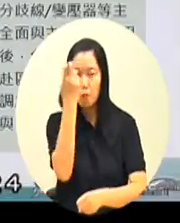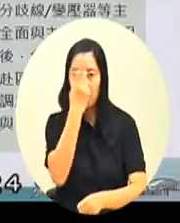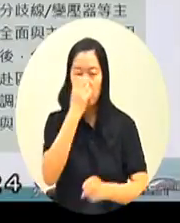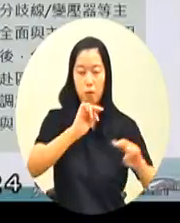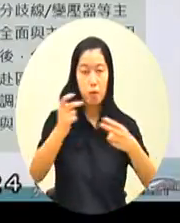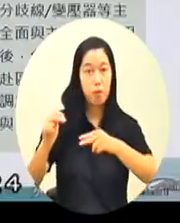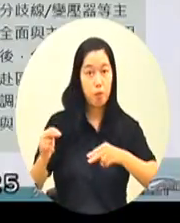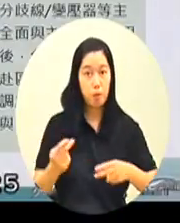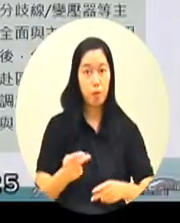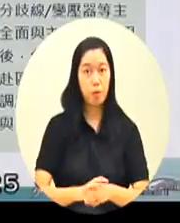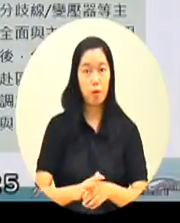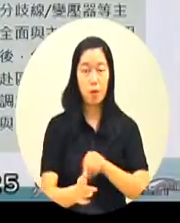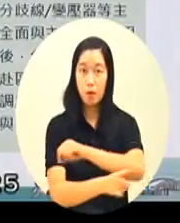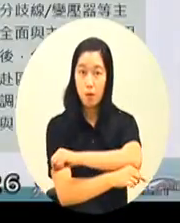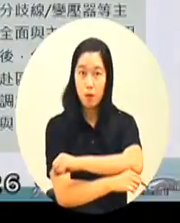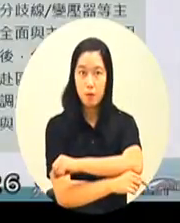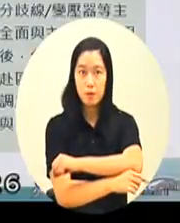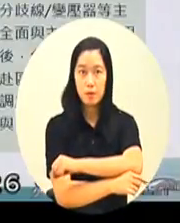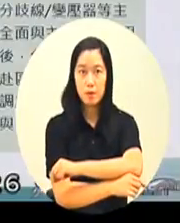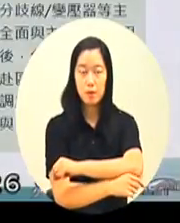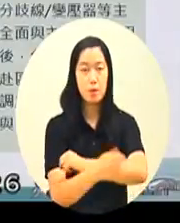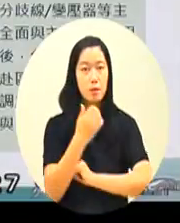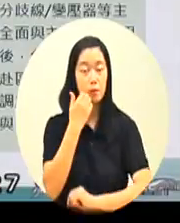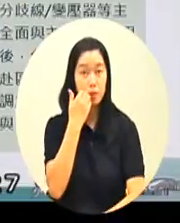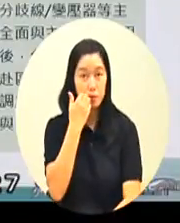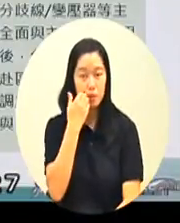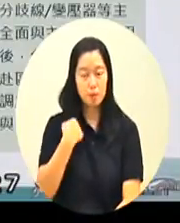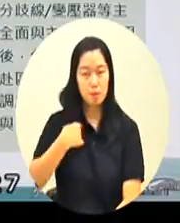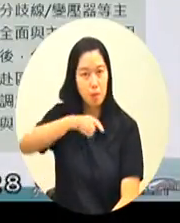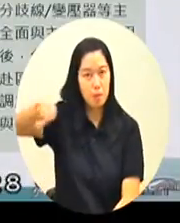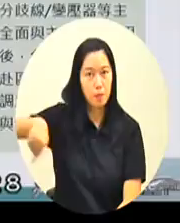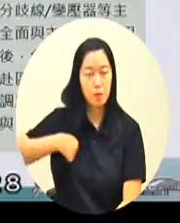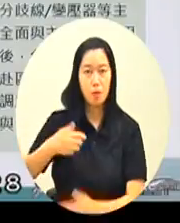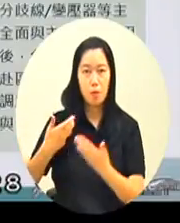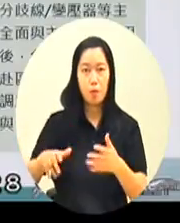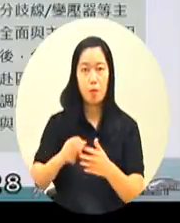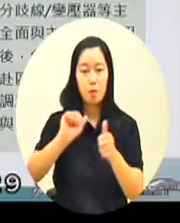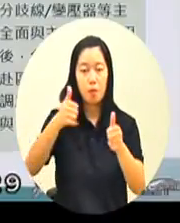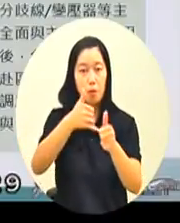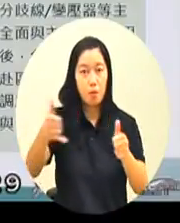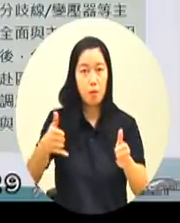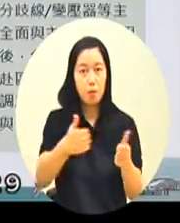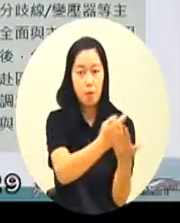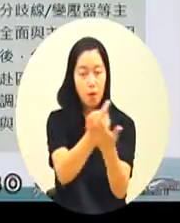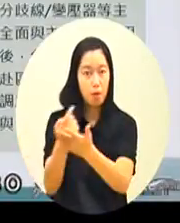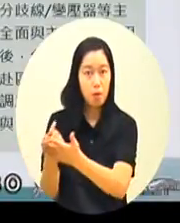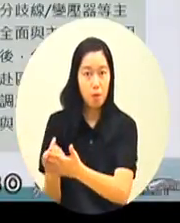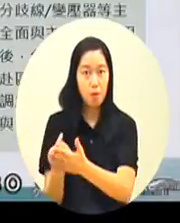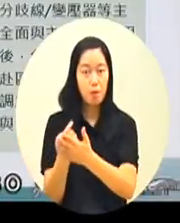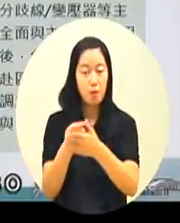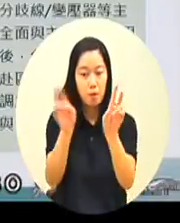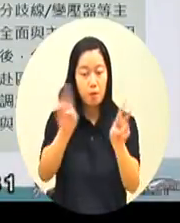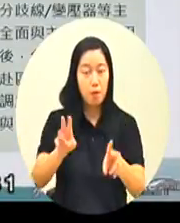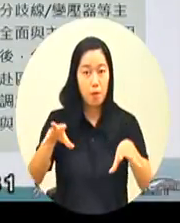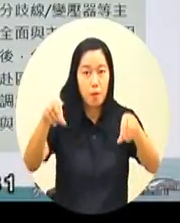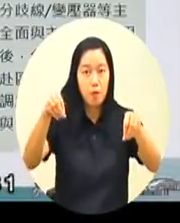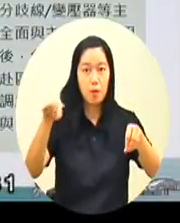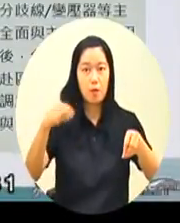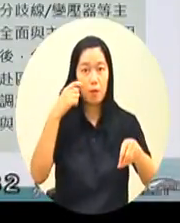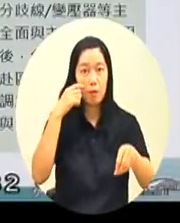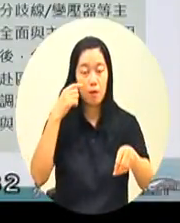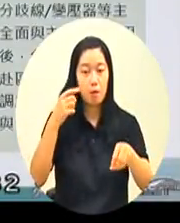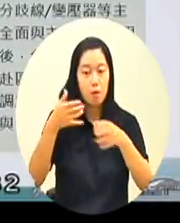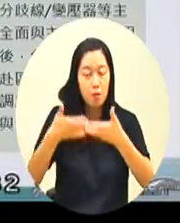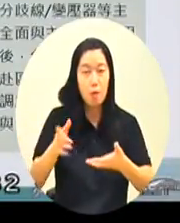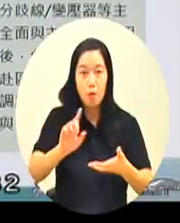最后一段呢，就是我们很多议员也会关心，就停电的时候会关心的事情，就是说我们的主干线